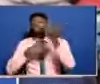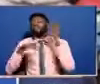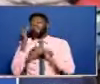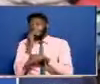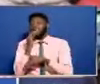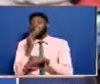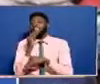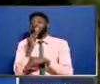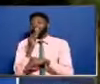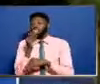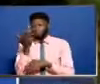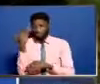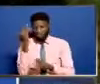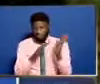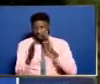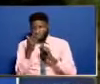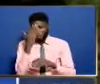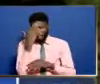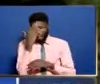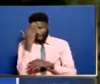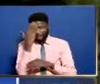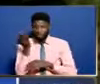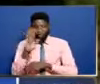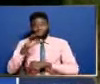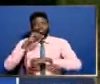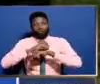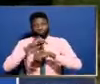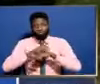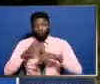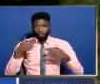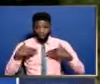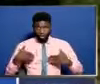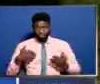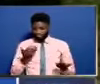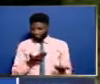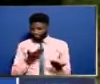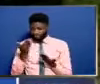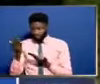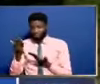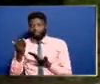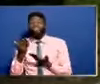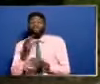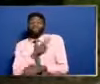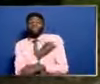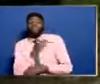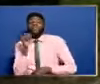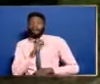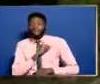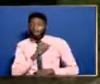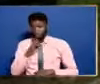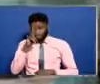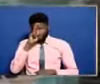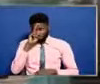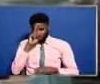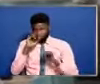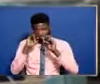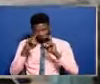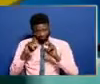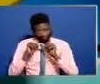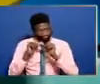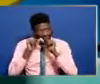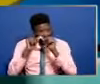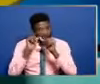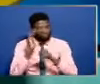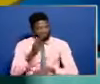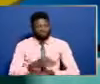Kiambu mortuary as police commenced investigations into the incident. Irene Mchuma Odim, Channel 1.